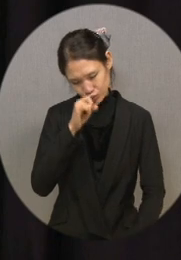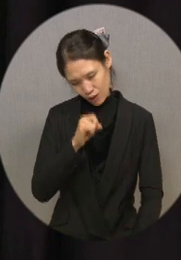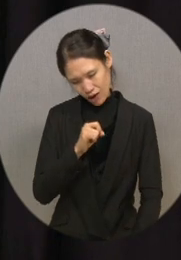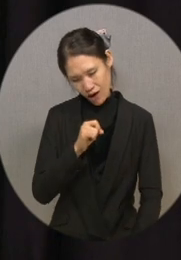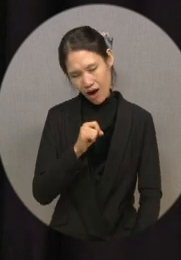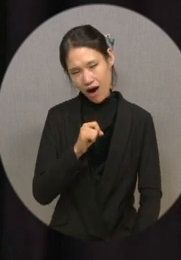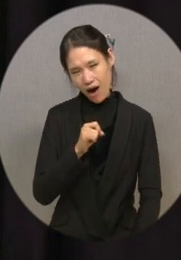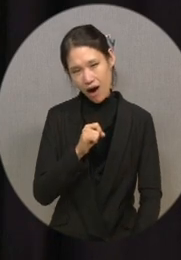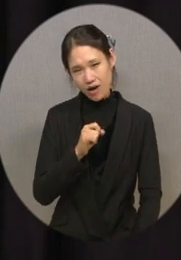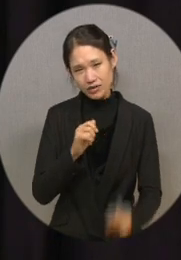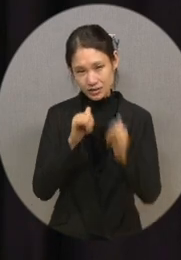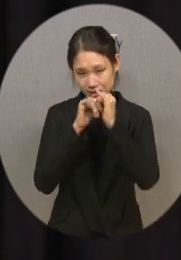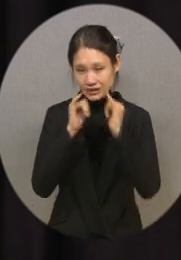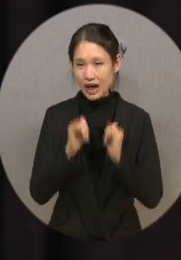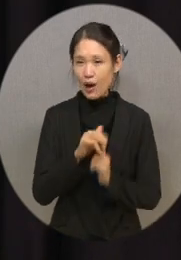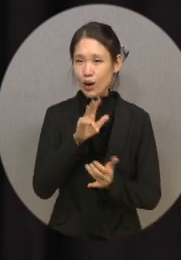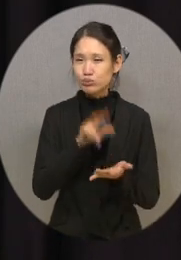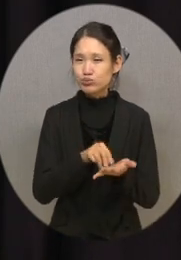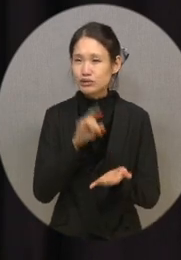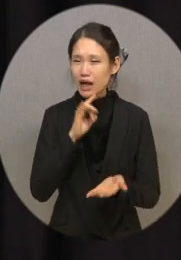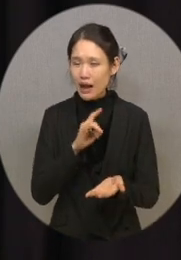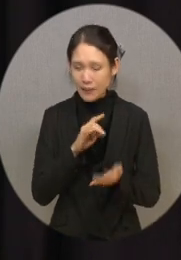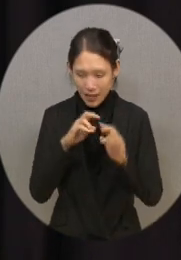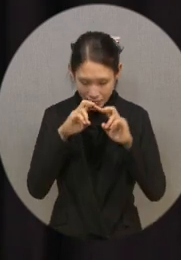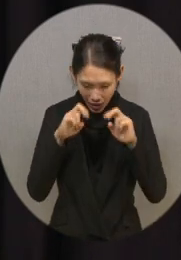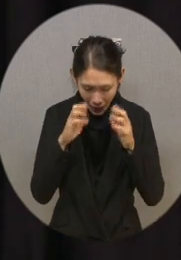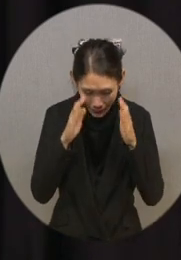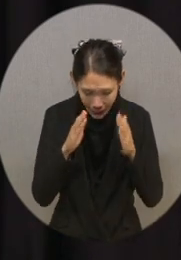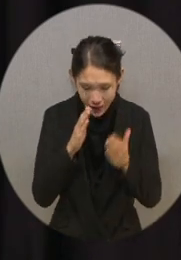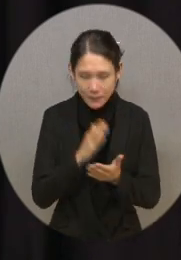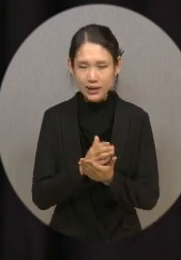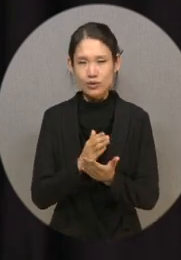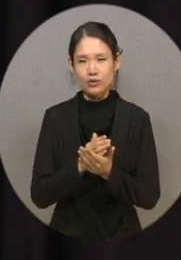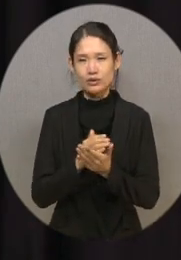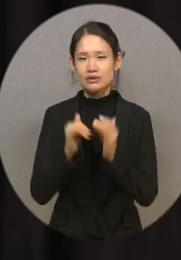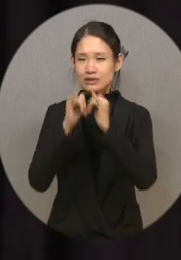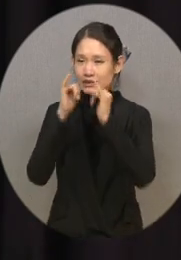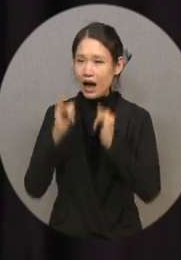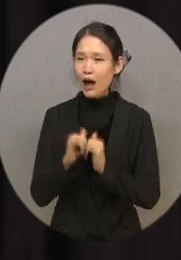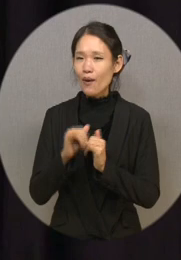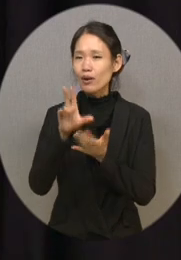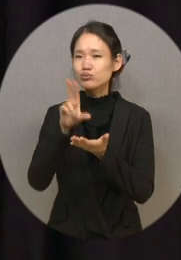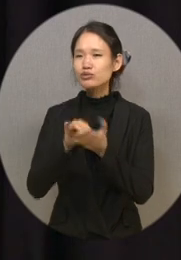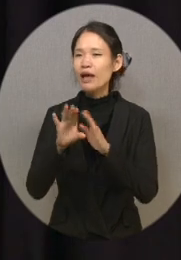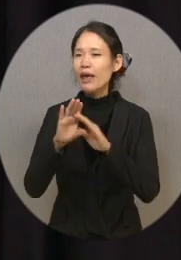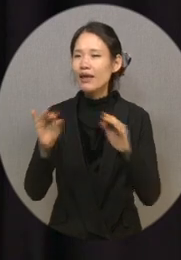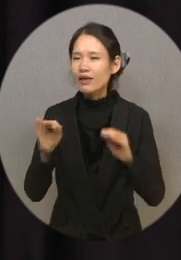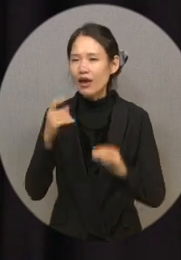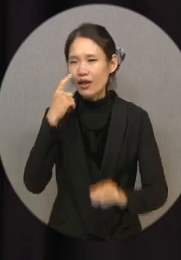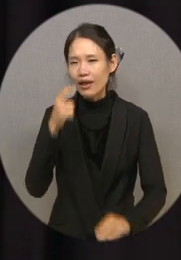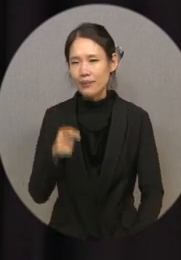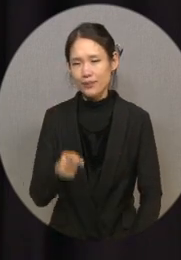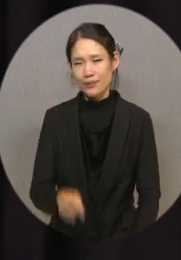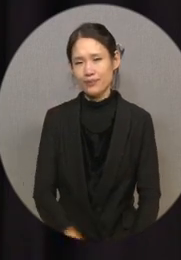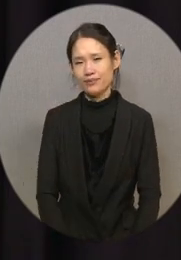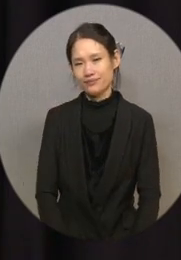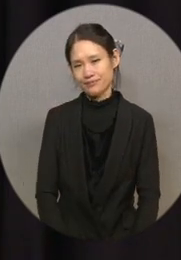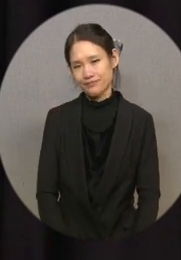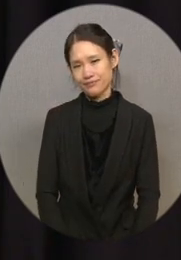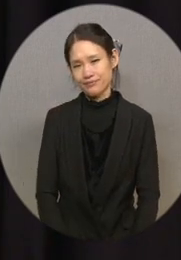그러니까는 사회 문제만을 보는 것이 아니라 사회 문제를 해결하는 학문 분야이기 때문에